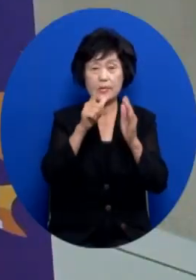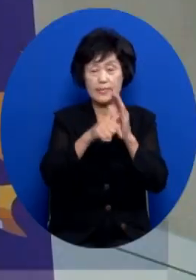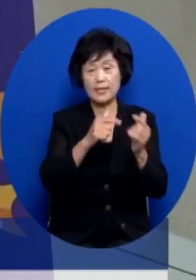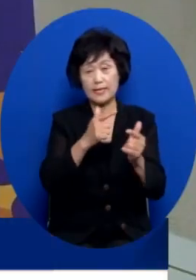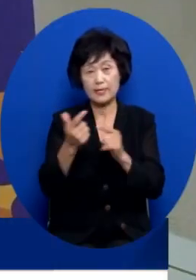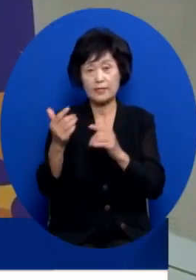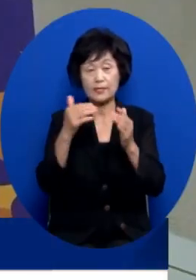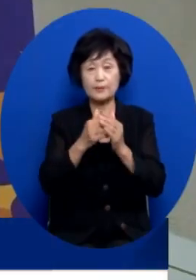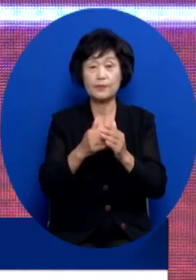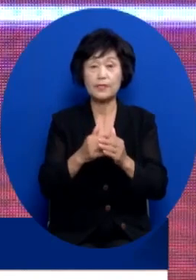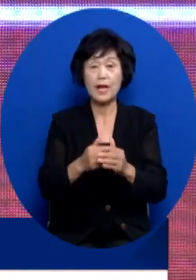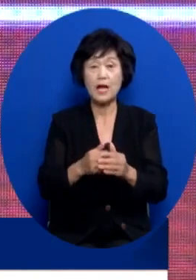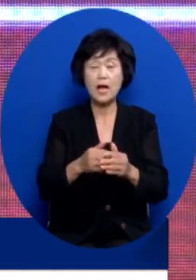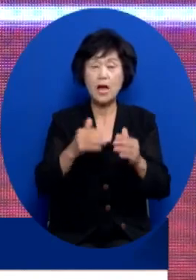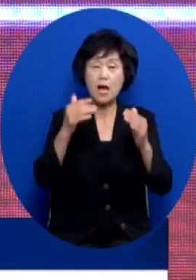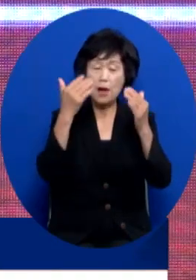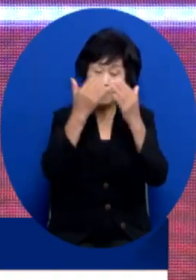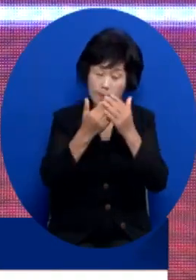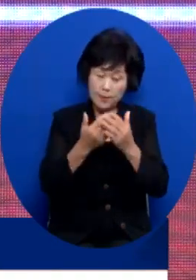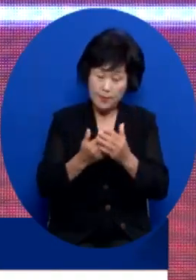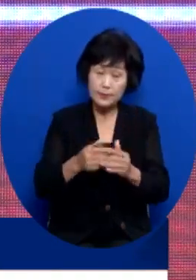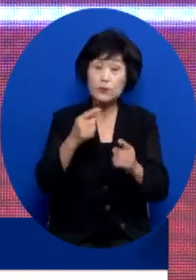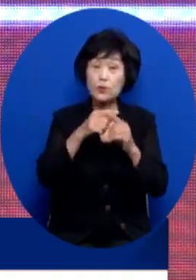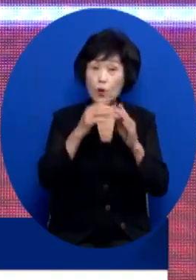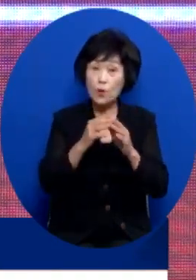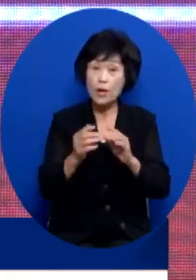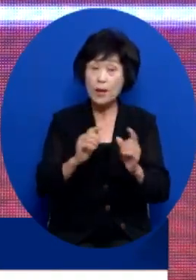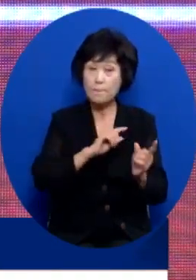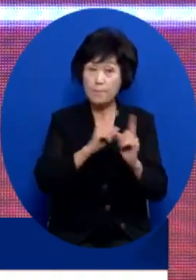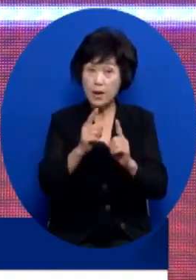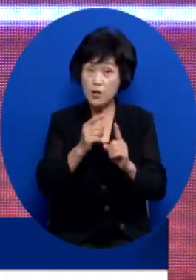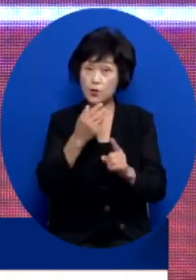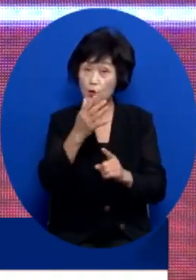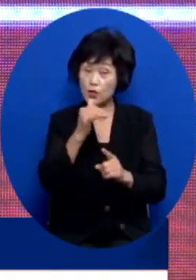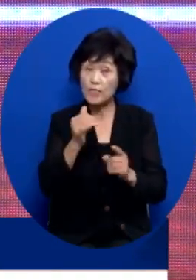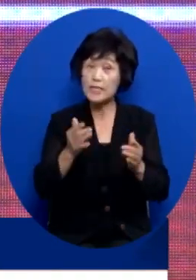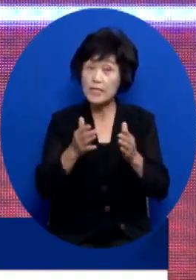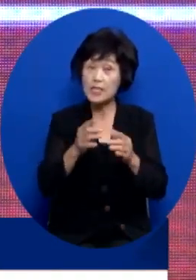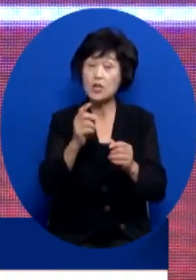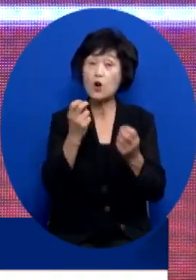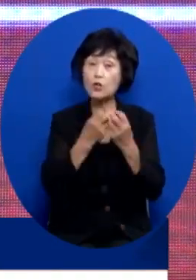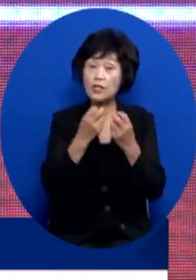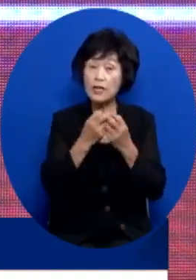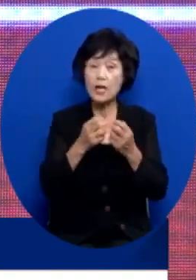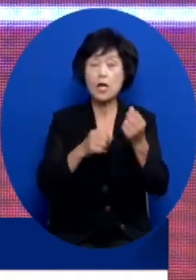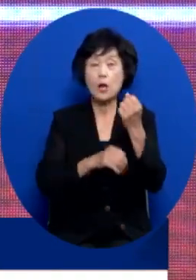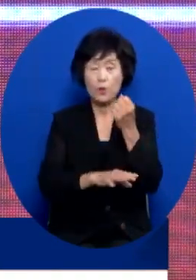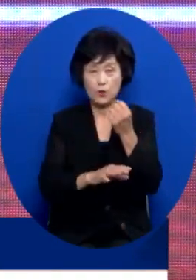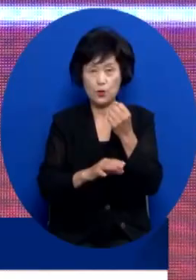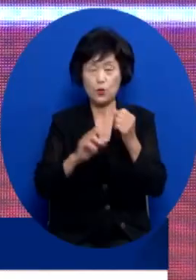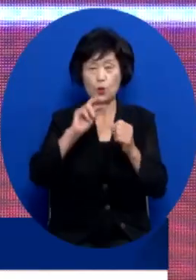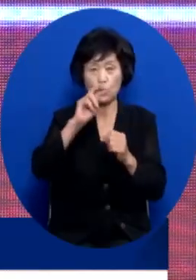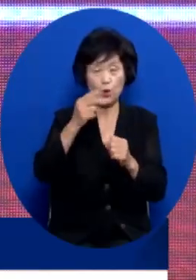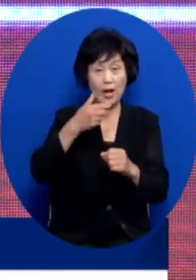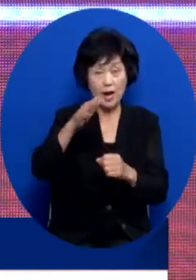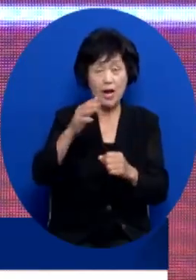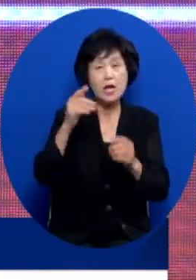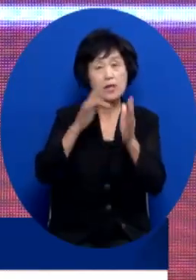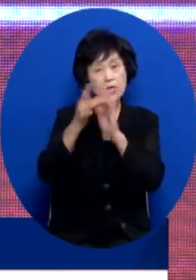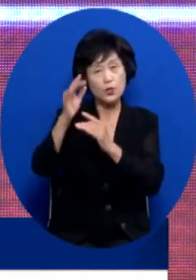쇠퇴하는 교회를 살릴 길은 어디에 있느냐? 다시 본질로 돌아가서 예수 그리스도에게로 돌아가야